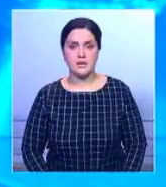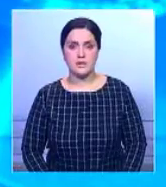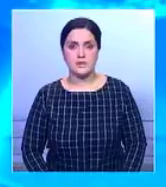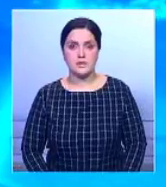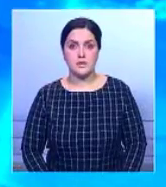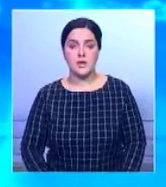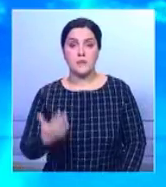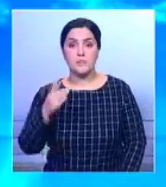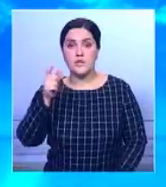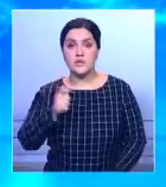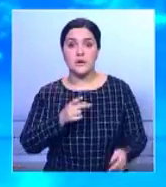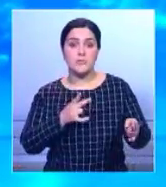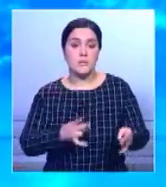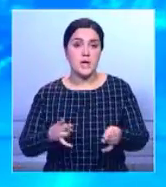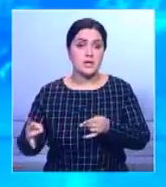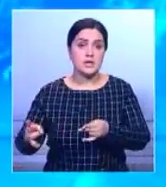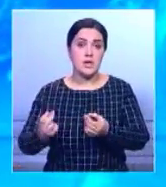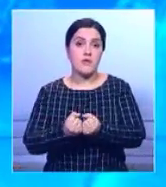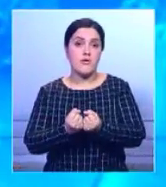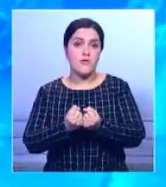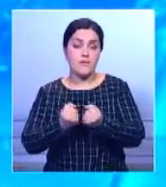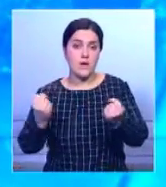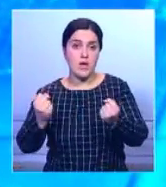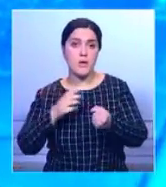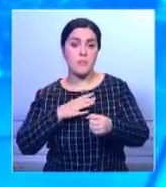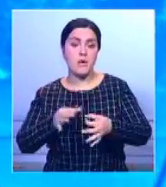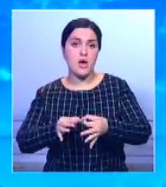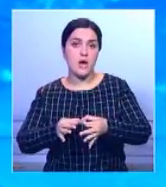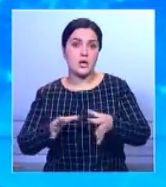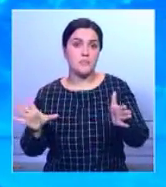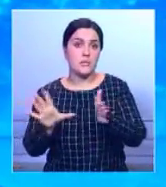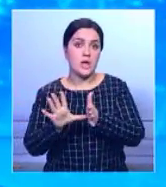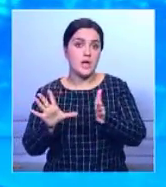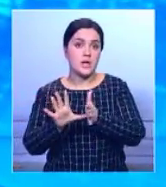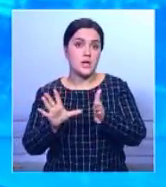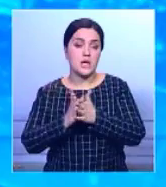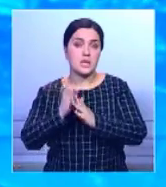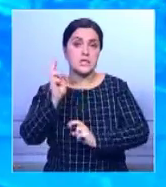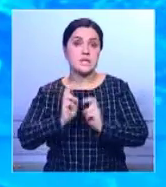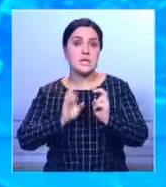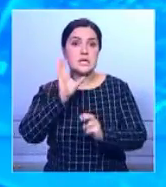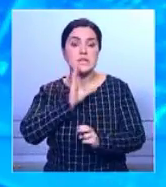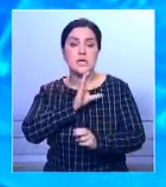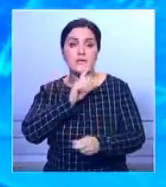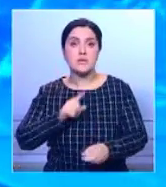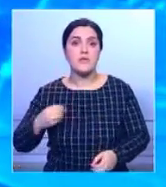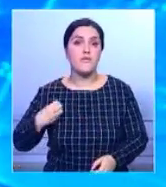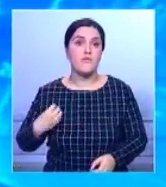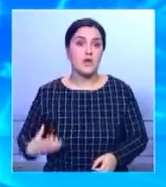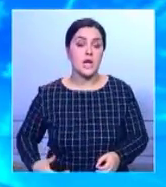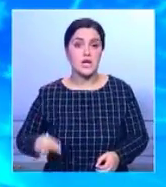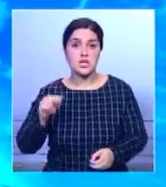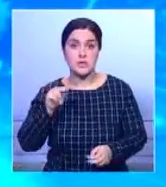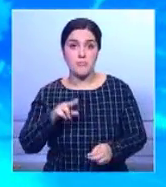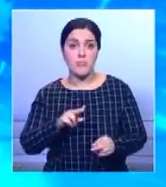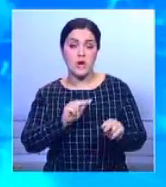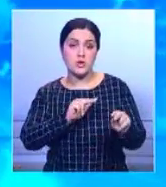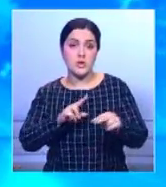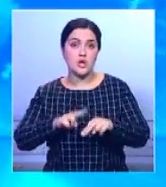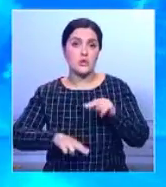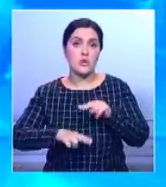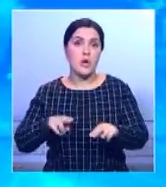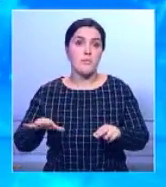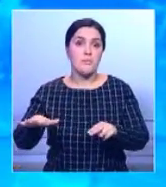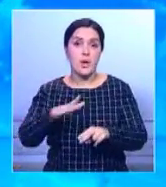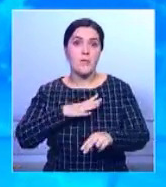пять человек пострадали в результате взрыва на атомные электростанции на северо-западе франции чтобы произошло на стройплощадке где